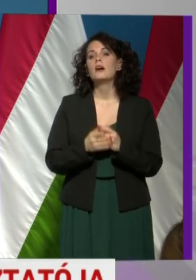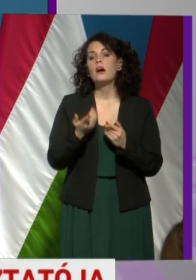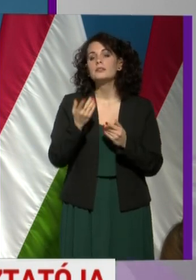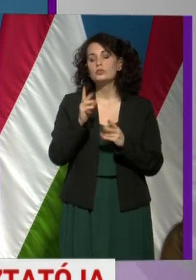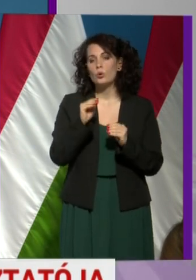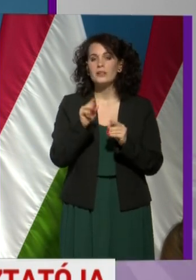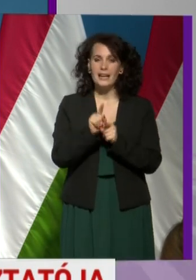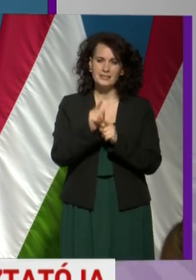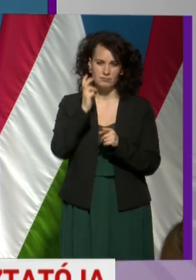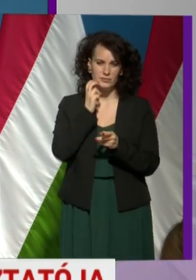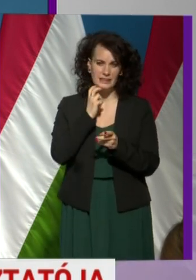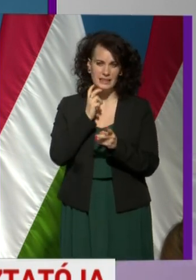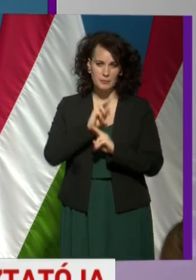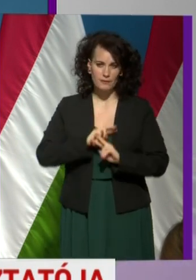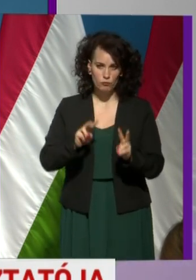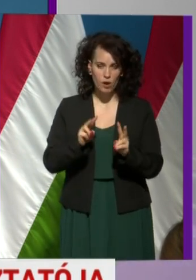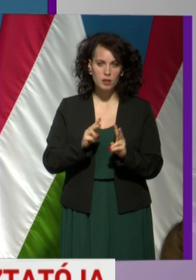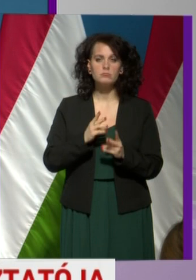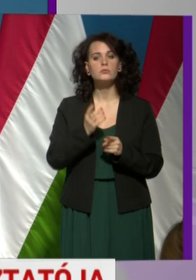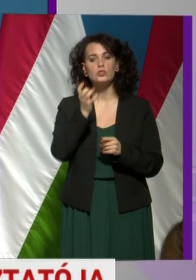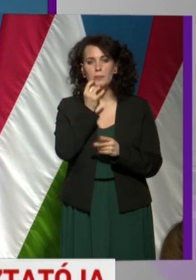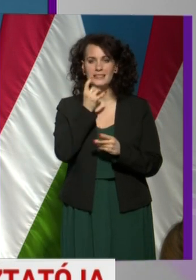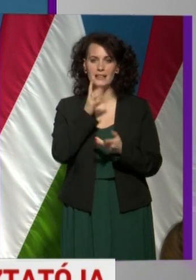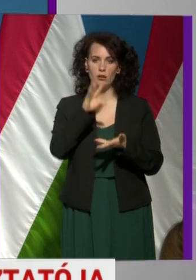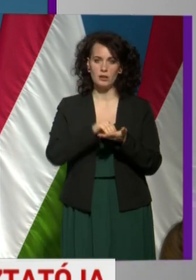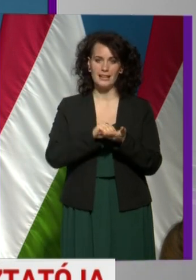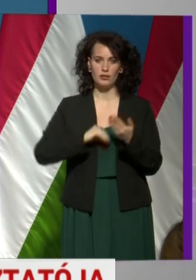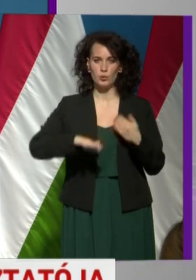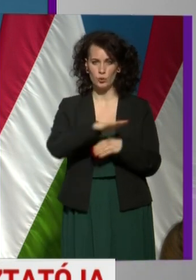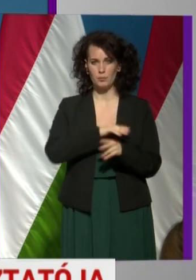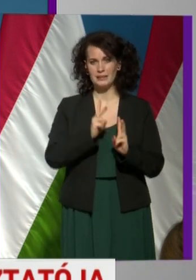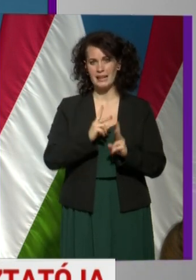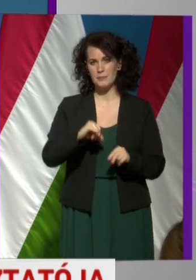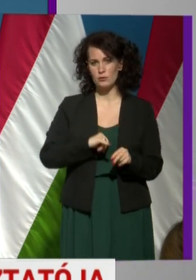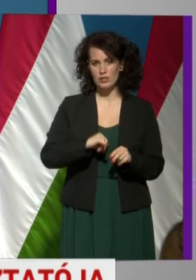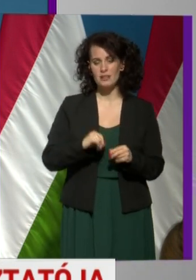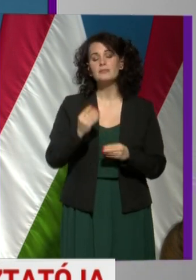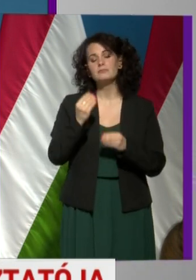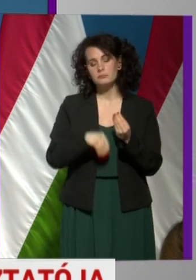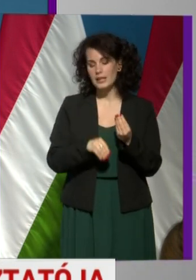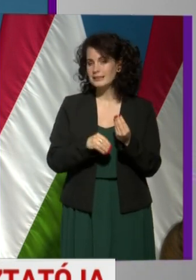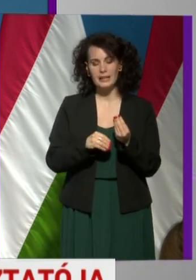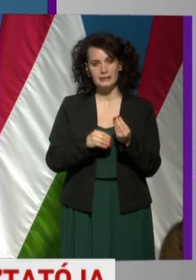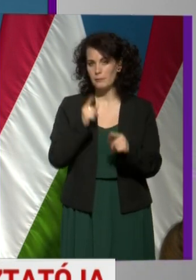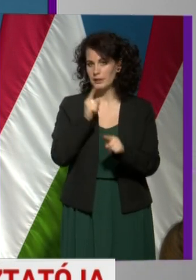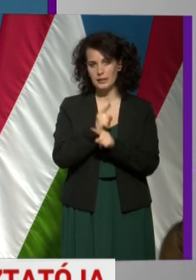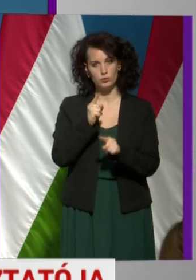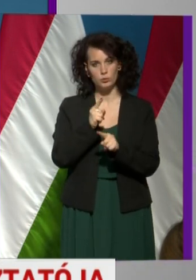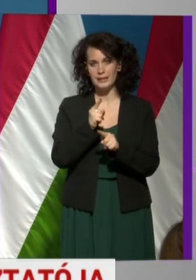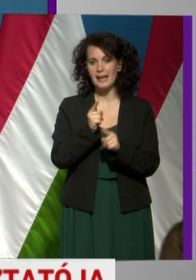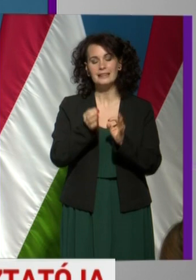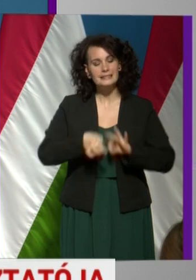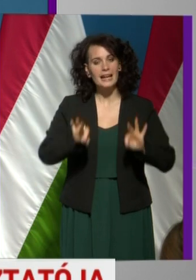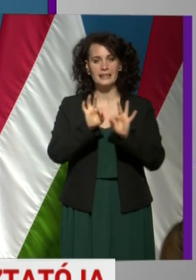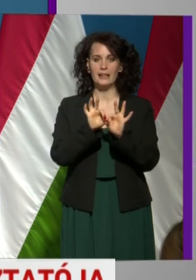olyan intézményünk is van, ahol nagyon speciális lakhatási körülményeket kell biztosítani, ezért sem rendeltünk el